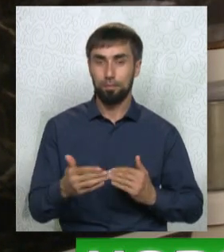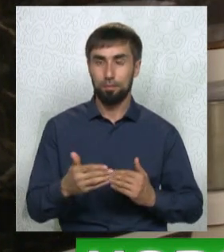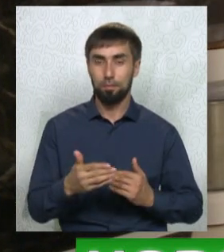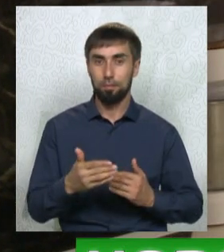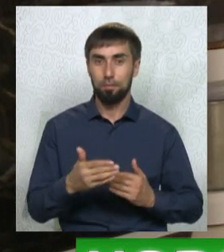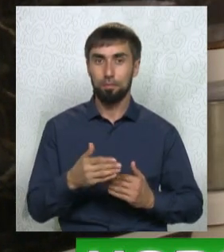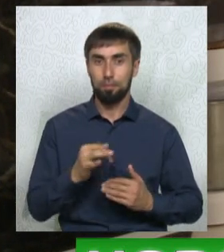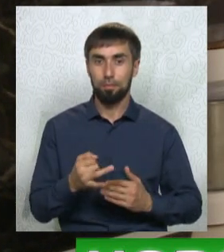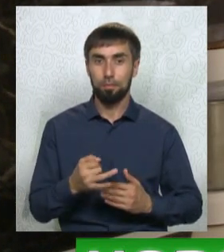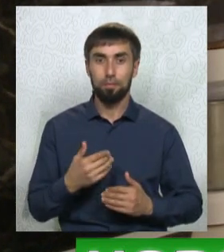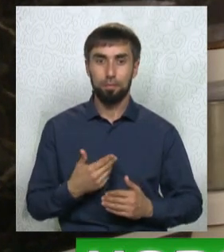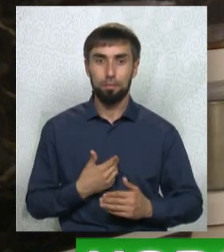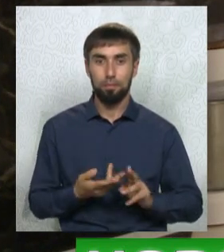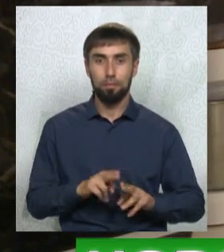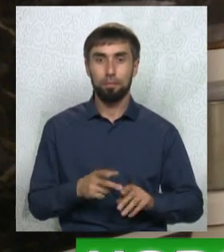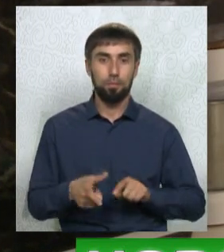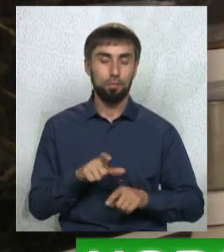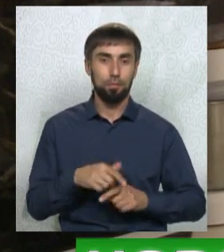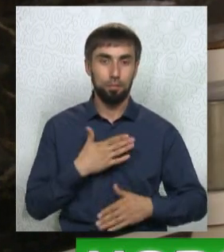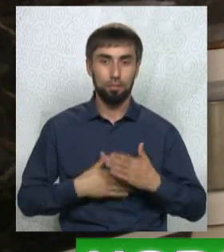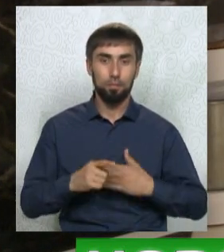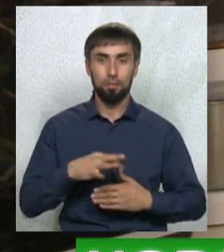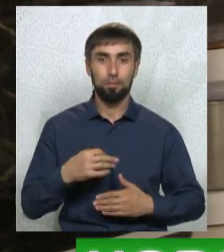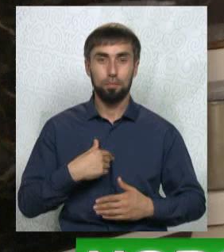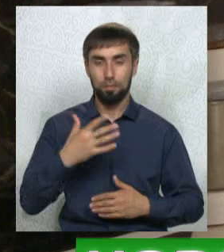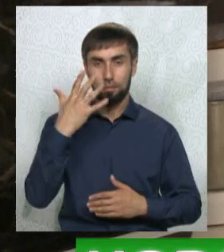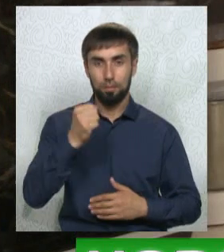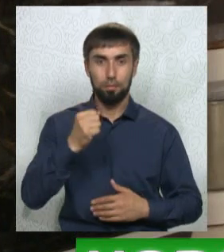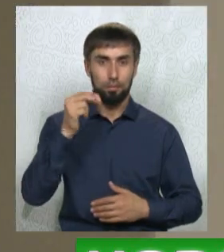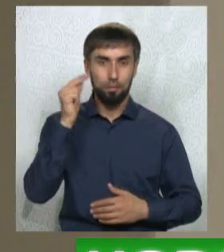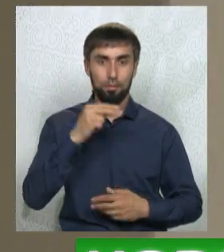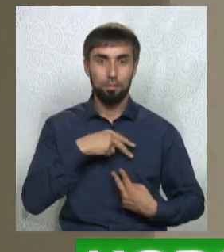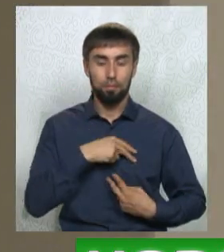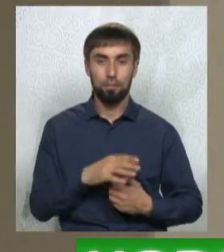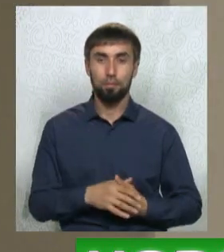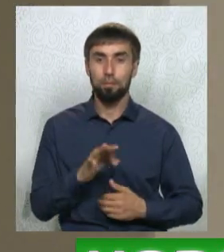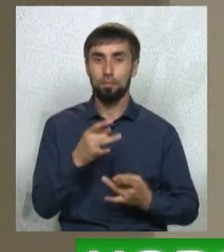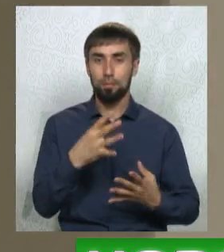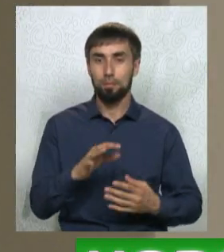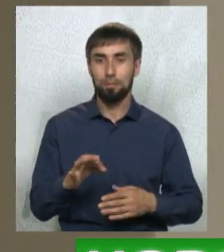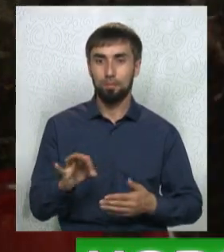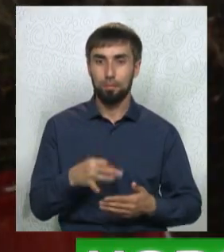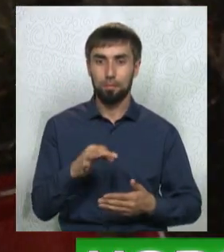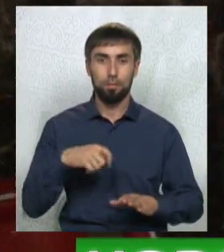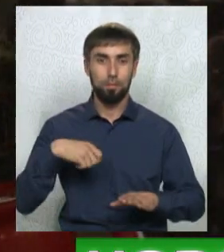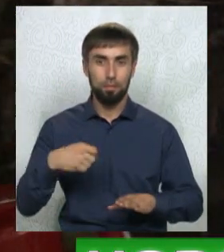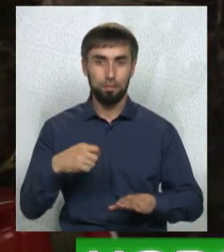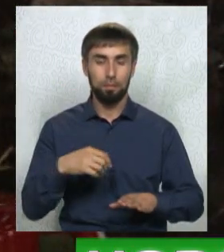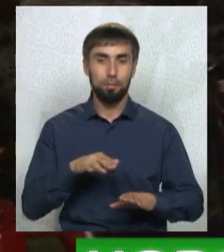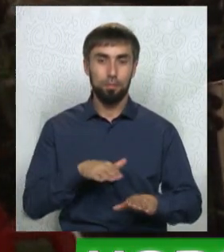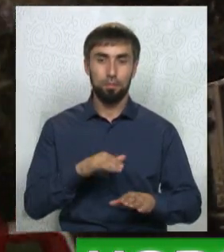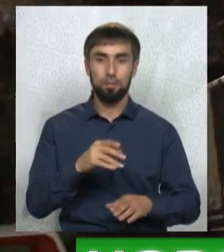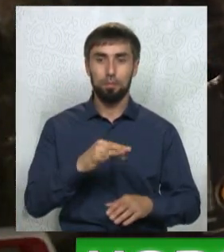И я этому очень рада, потому что я обожаю урок труда. От простых иголок к швейным машинкам, от